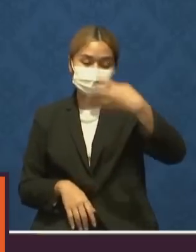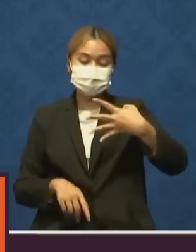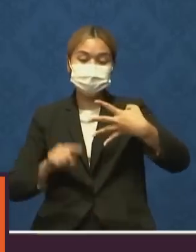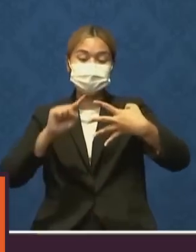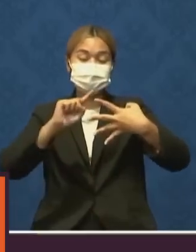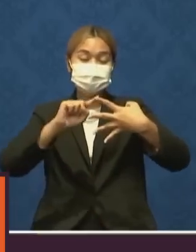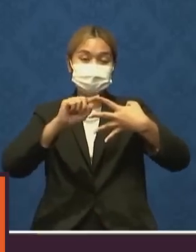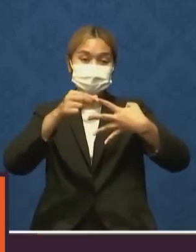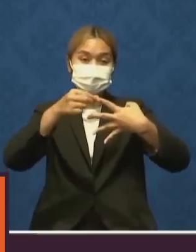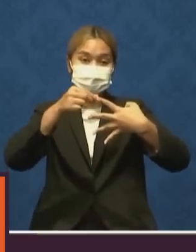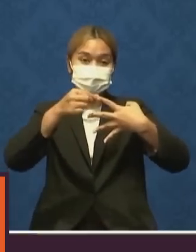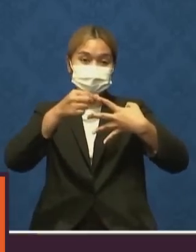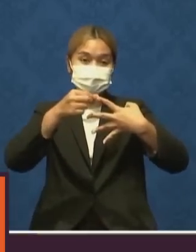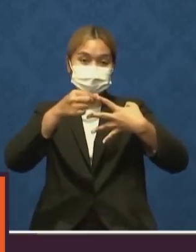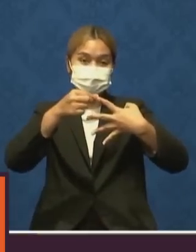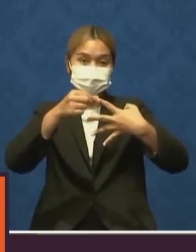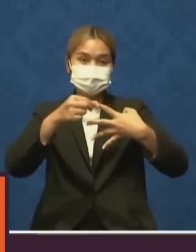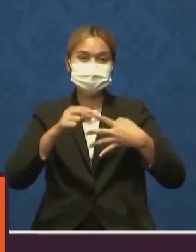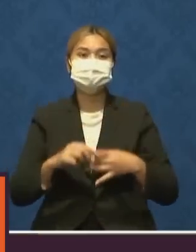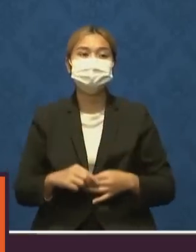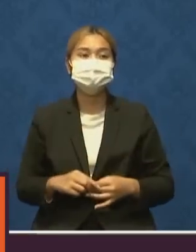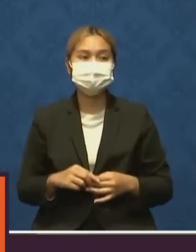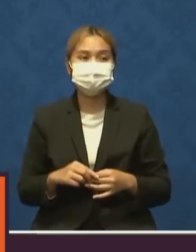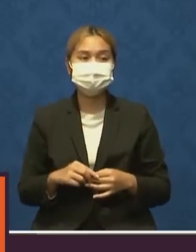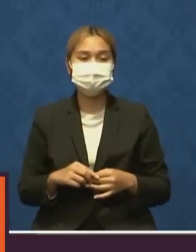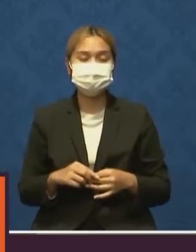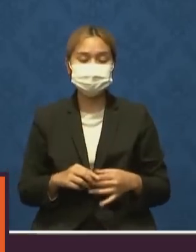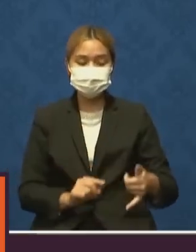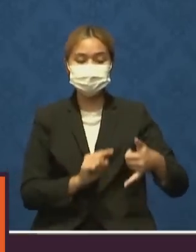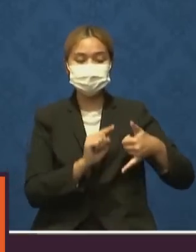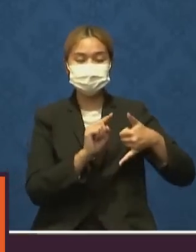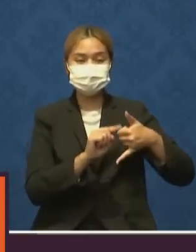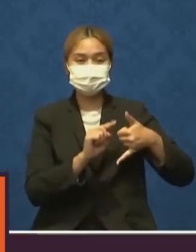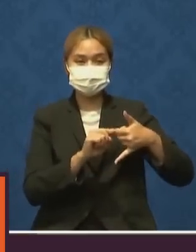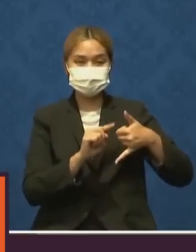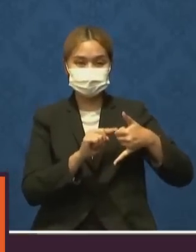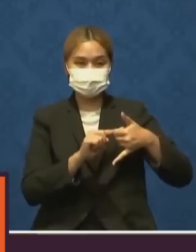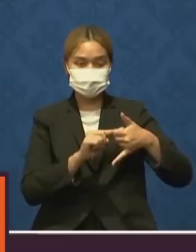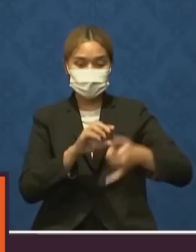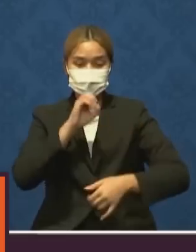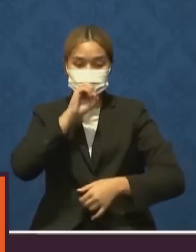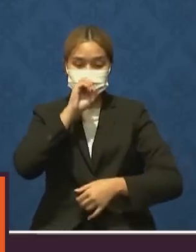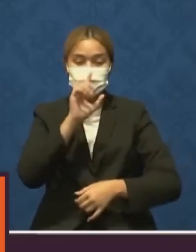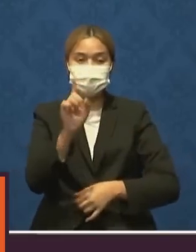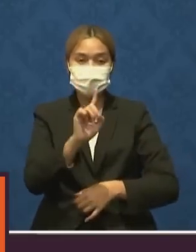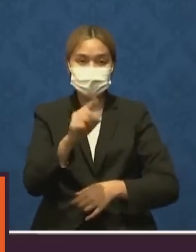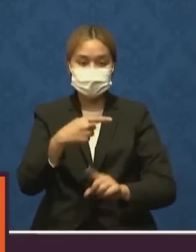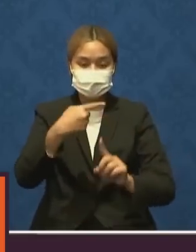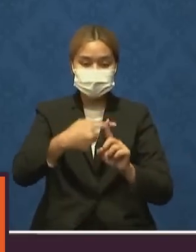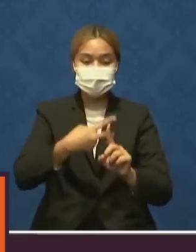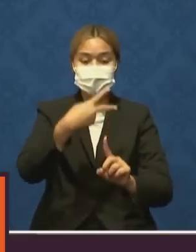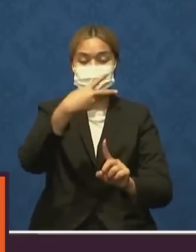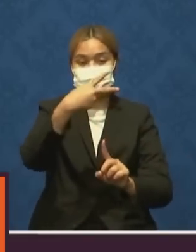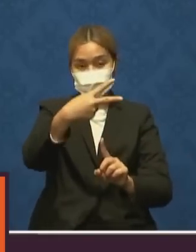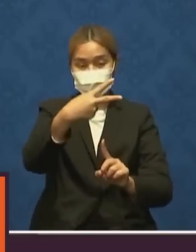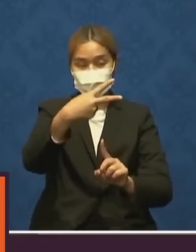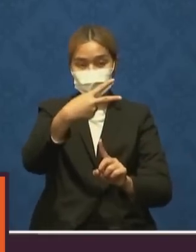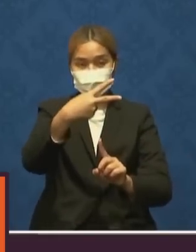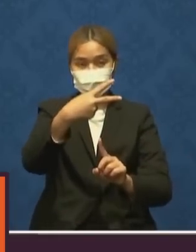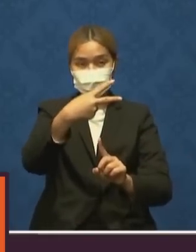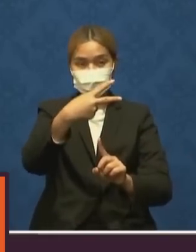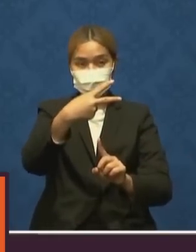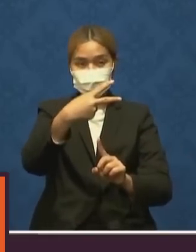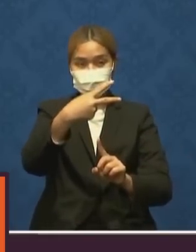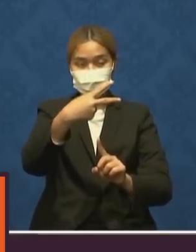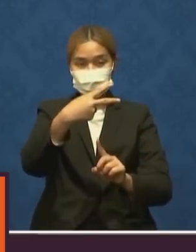ฟาใหพี่ๆครับ คืรบสบานผิระยตเอนุมัติให้สร้างโรยฟ้าเพิ่ม 2 โรงในเดือนกุธาผปี 62ผมกต้